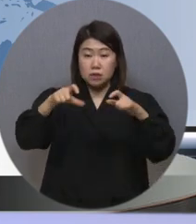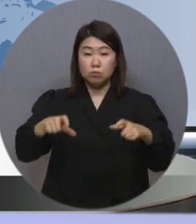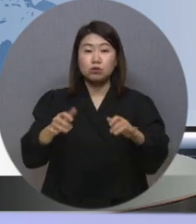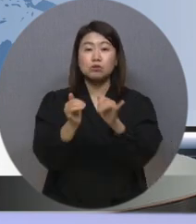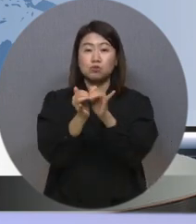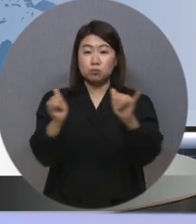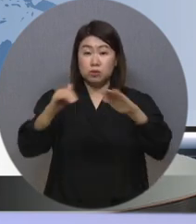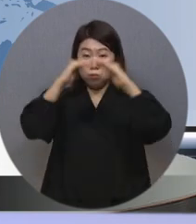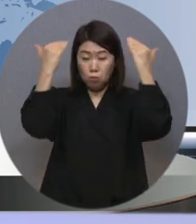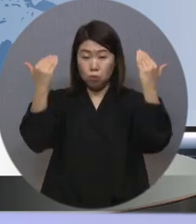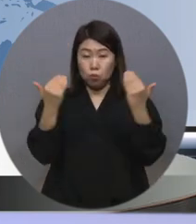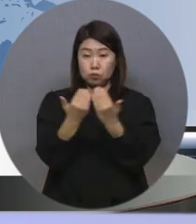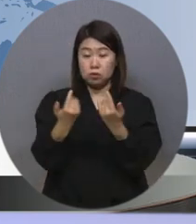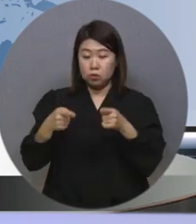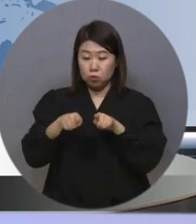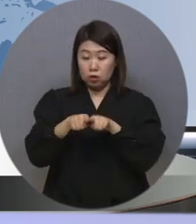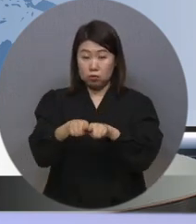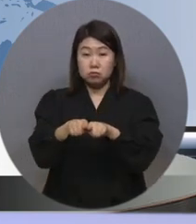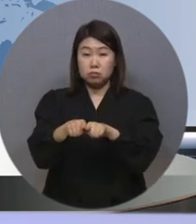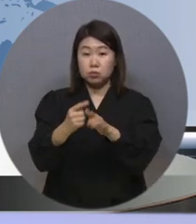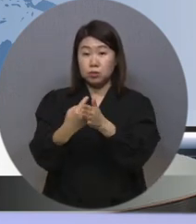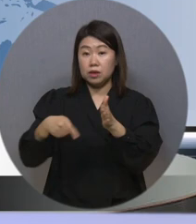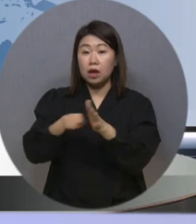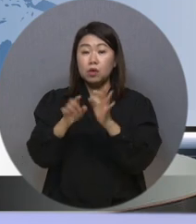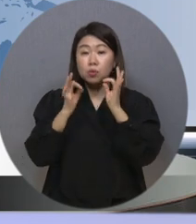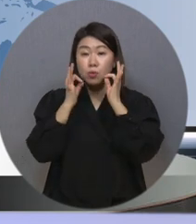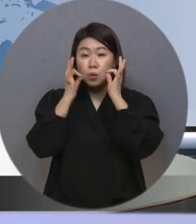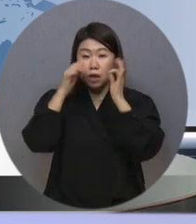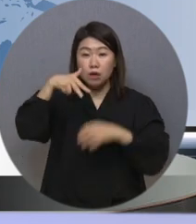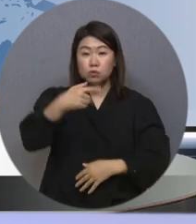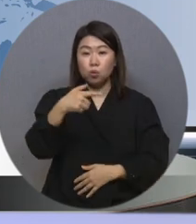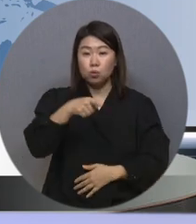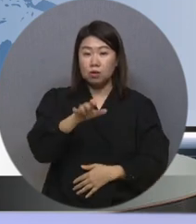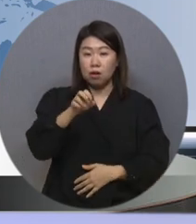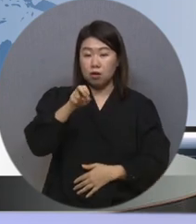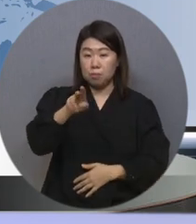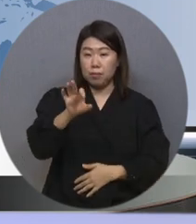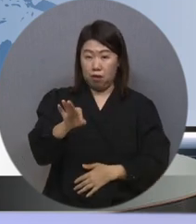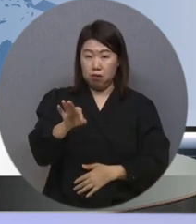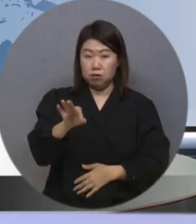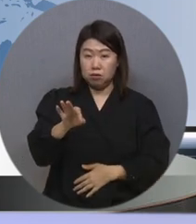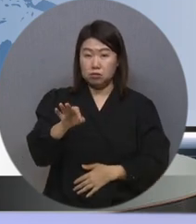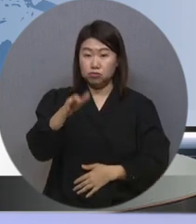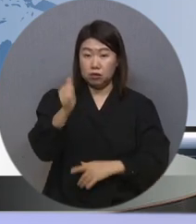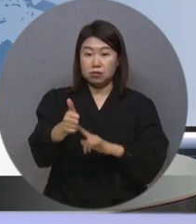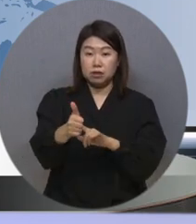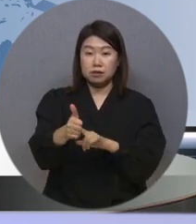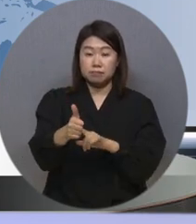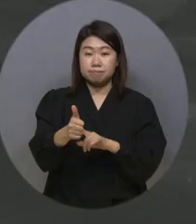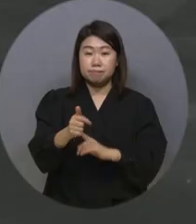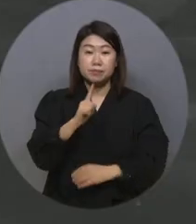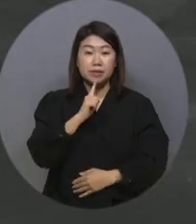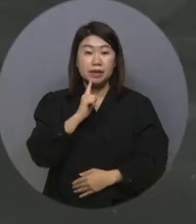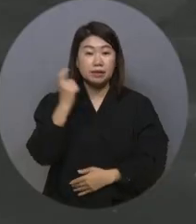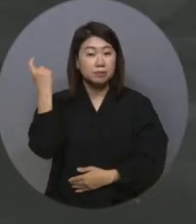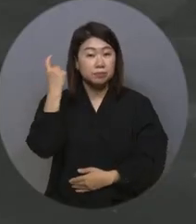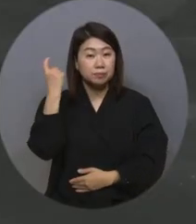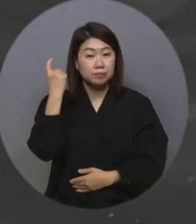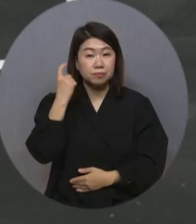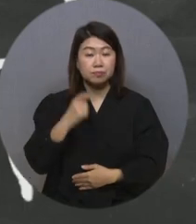모두의 동행을 위해 힘쓴다는 계획입니다. 조성명 강남구청장의 목소리 들어보시죠.